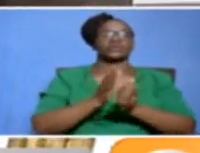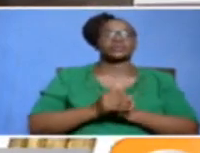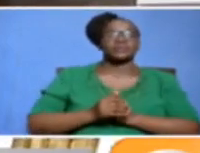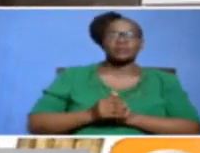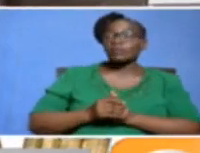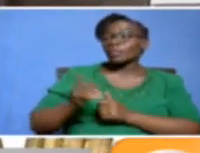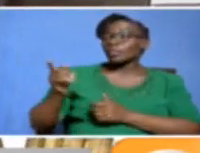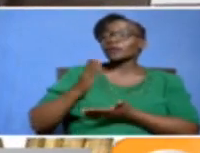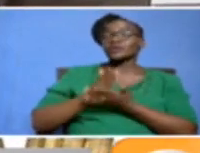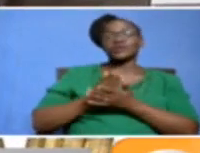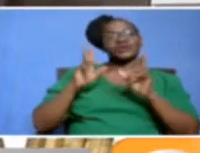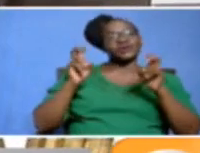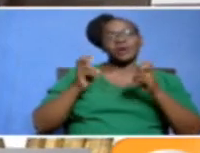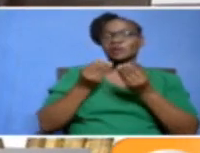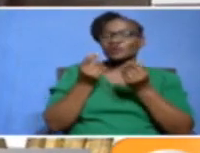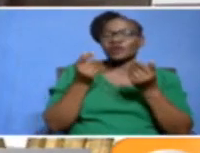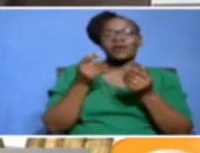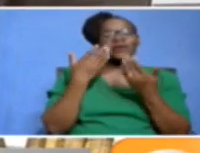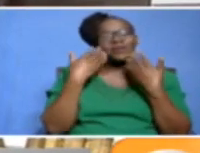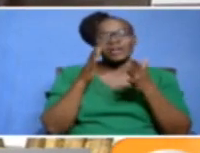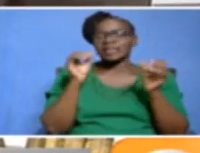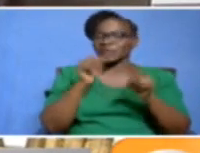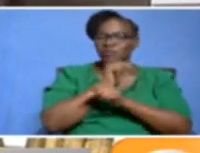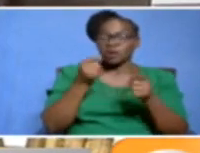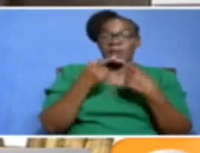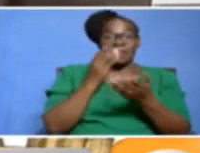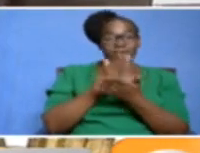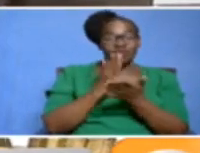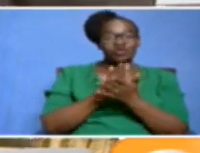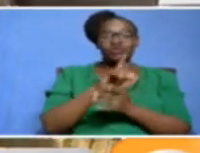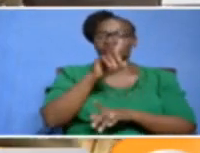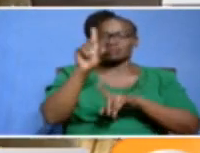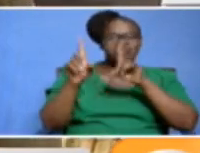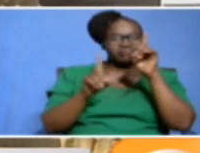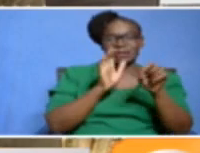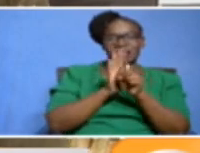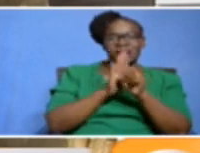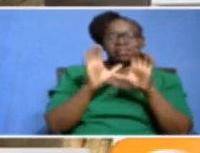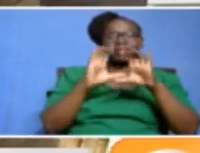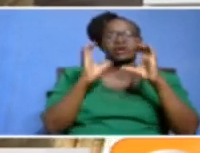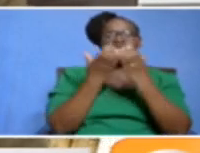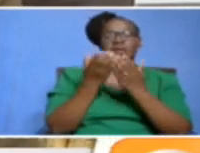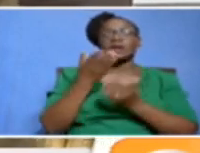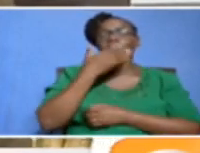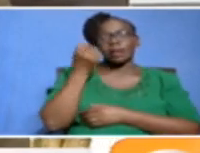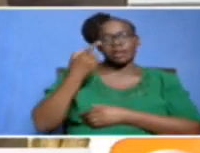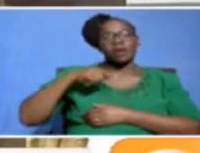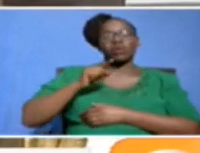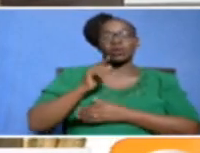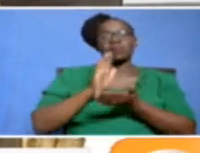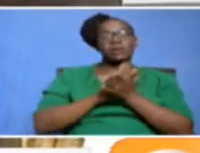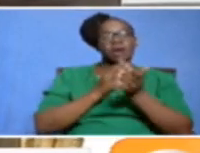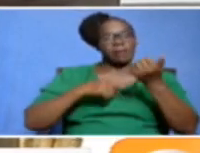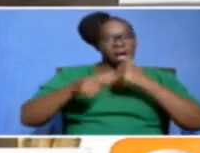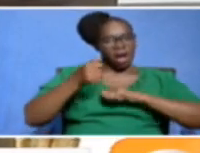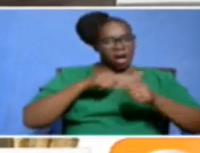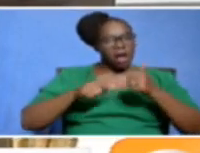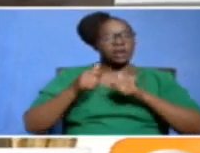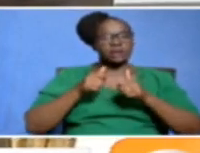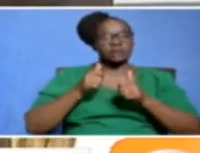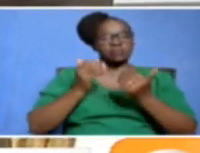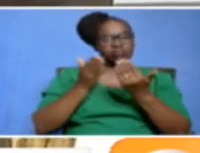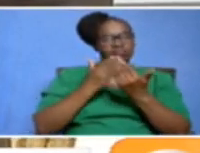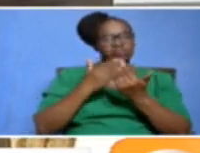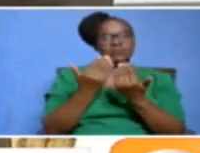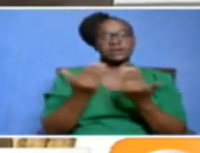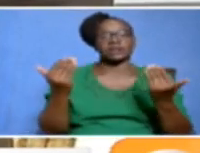ambayo haiwezi isha leo hii, lakini ni mada ambayo kwa kweli inaleta maswali mengi katika jamii. Ni vyema tuweze kuwa mstari wa mbele kuweza kulinda